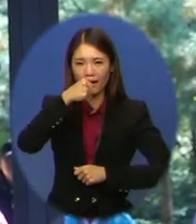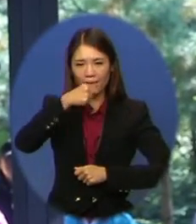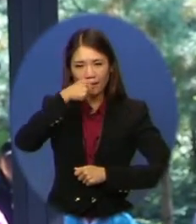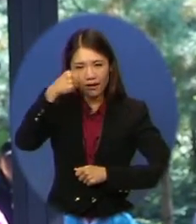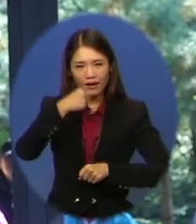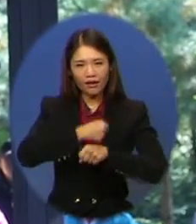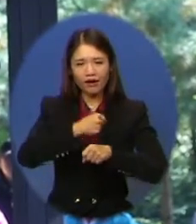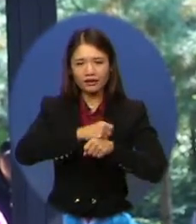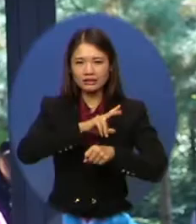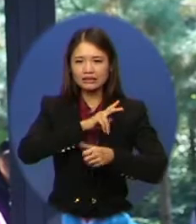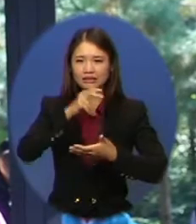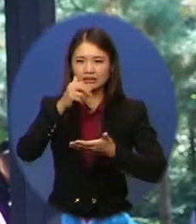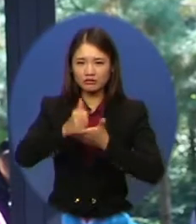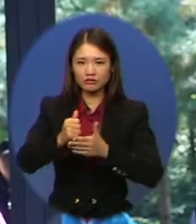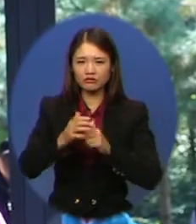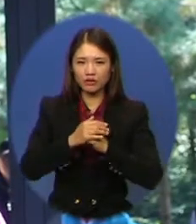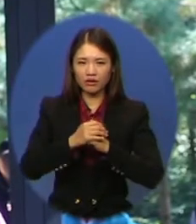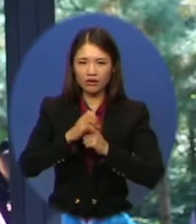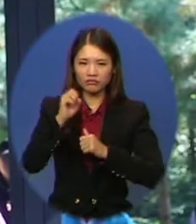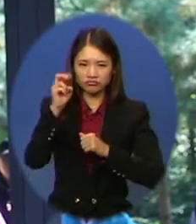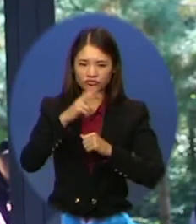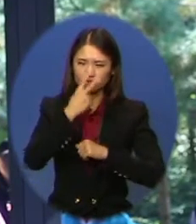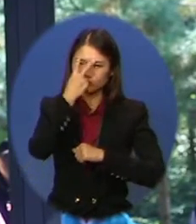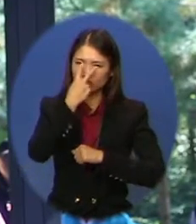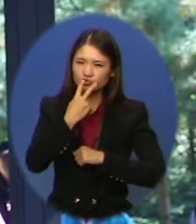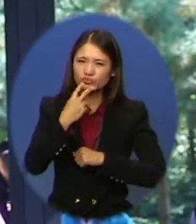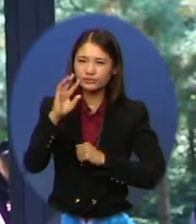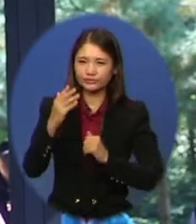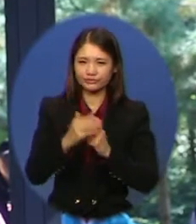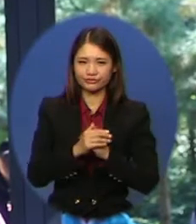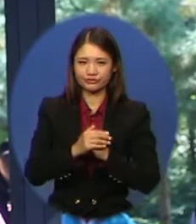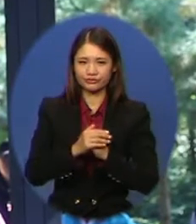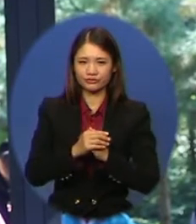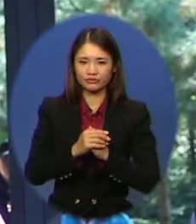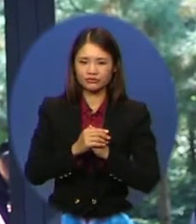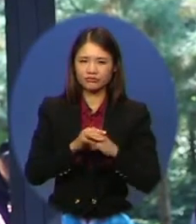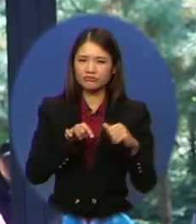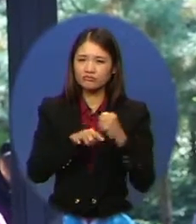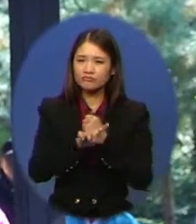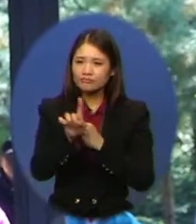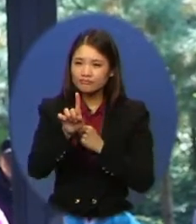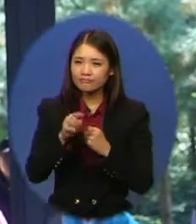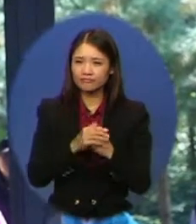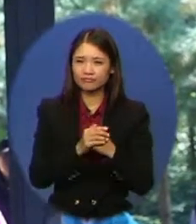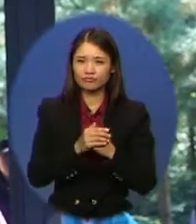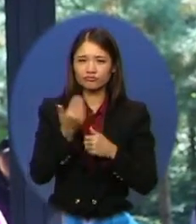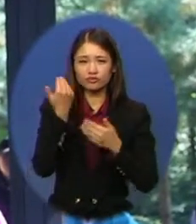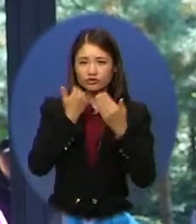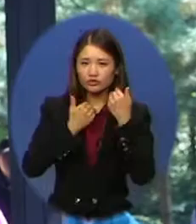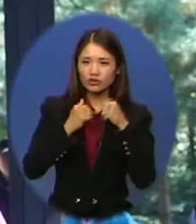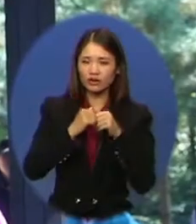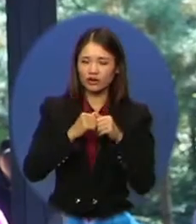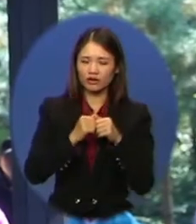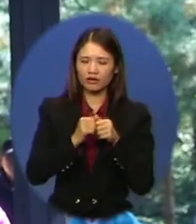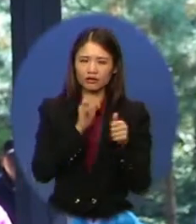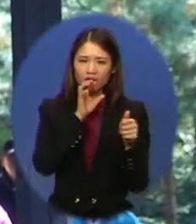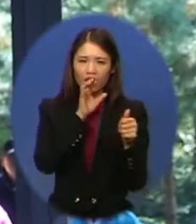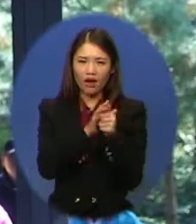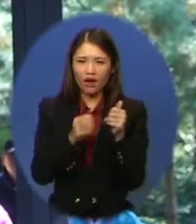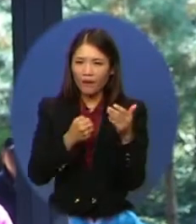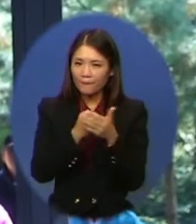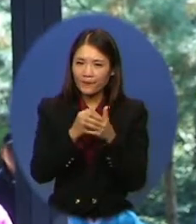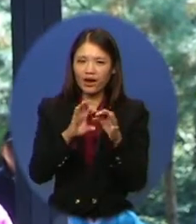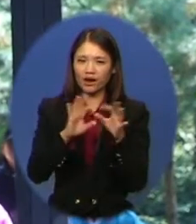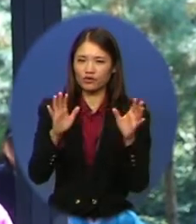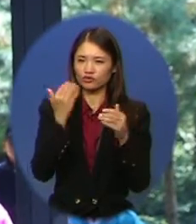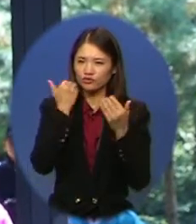또 저렇게 눈이 안 보이게 되셨어요. 이것은 무엇을 말하느냐. 누구라도 언제라도 장애인이 될 수 있다는